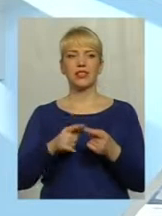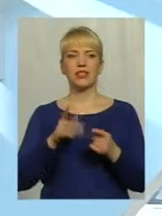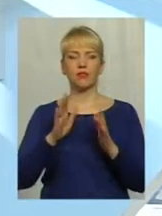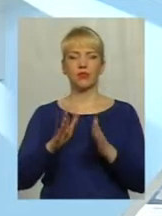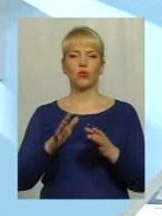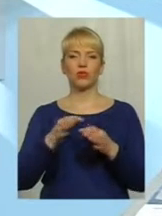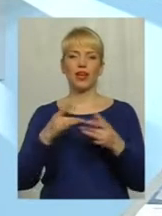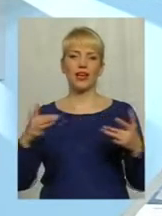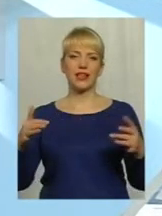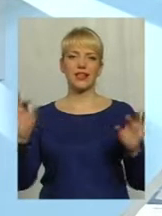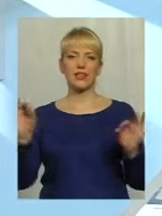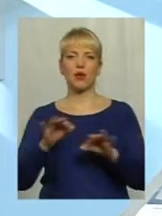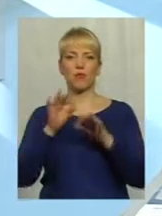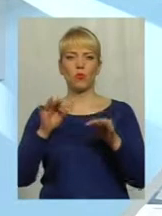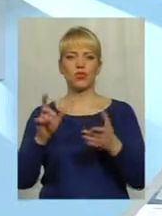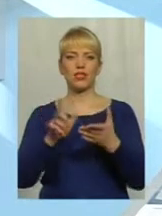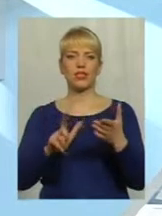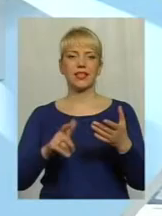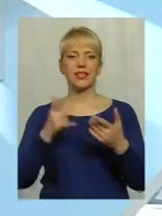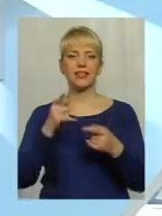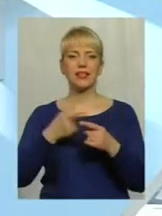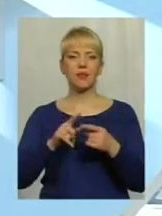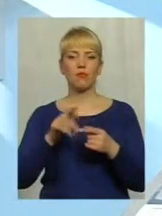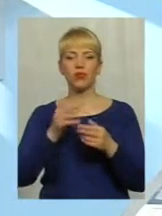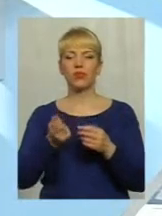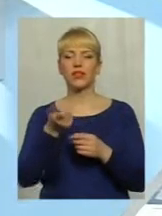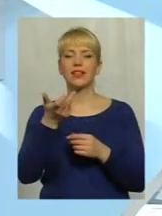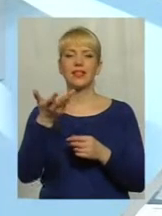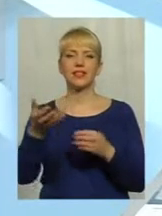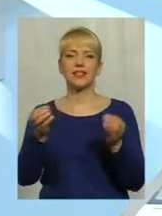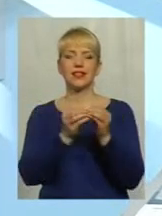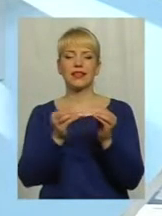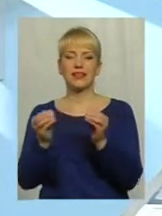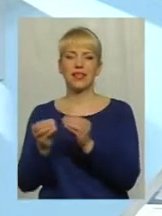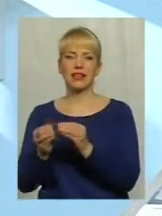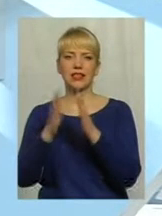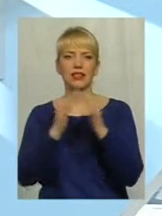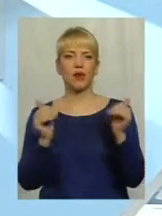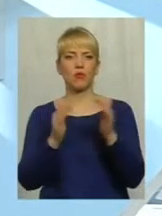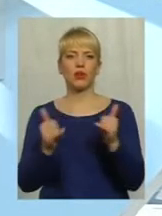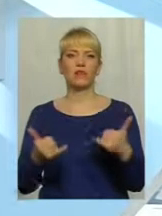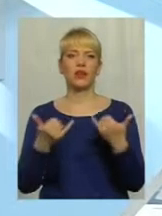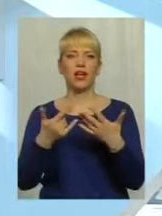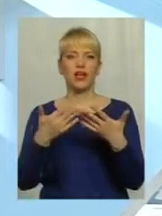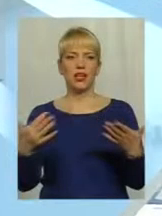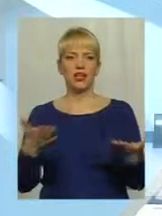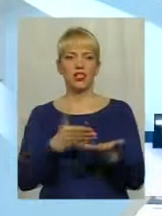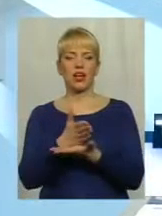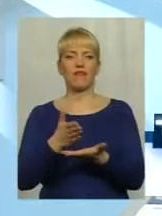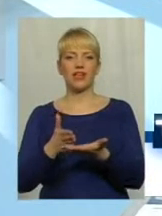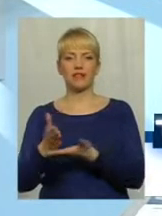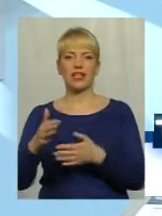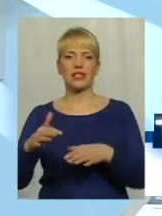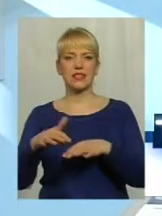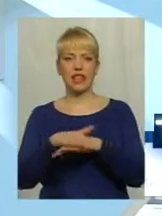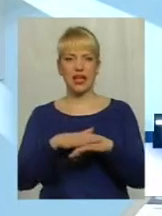мюзикли, це будуть ціла низка, дуже десятки таборів для різних верст населення, для